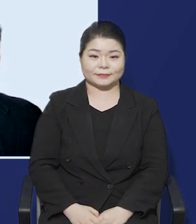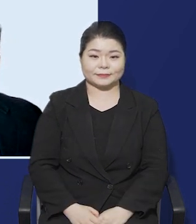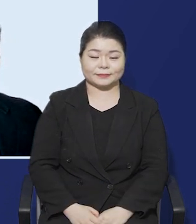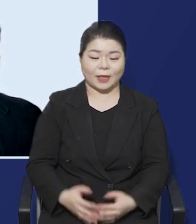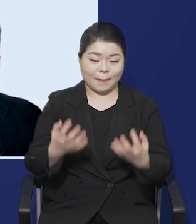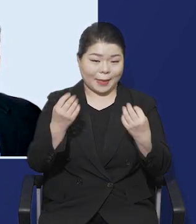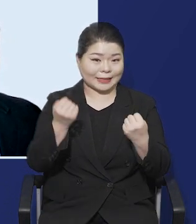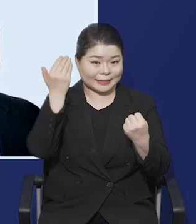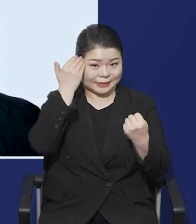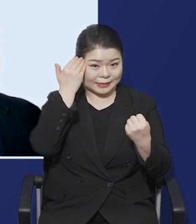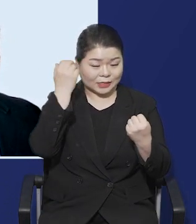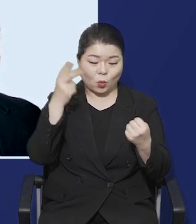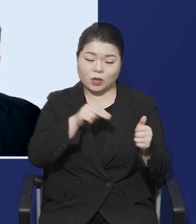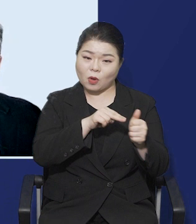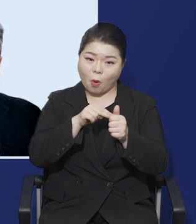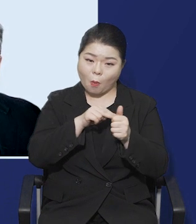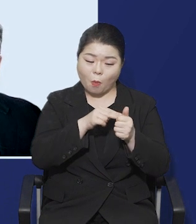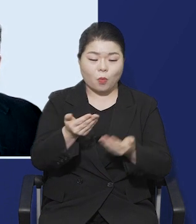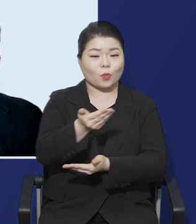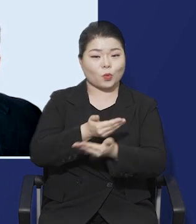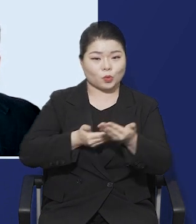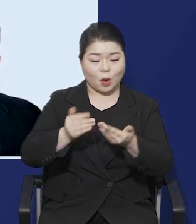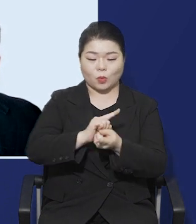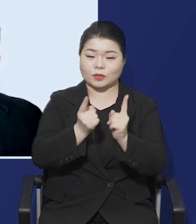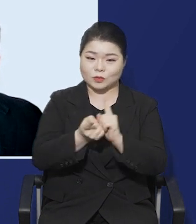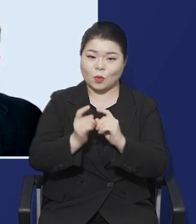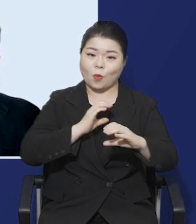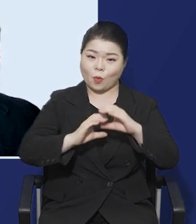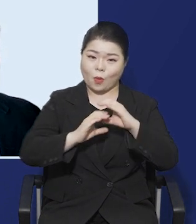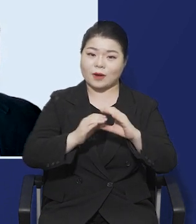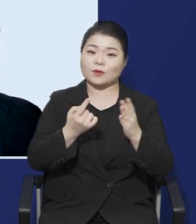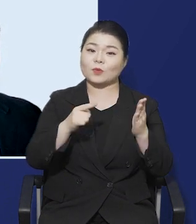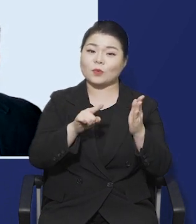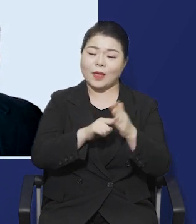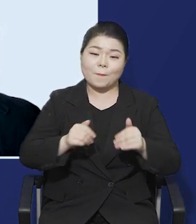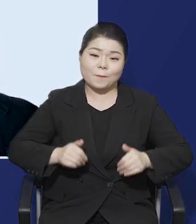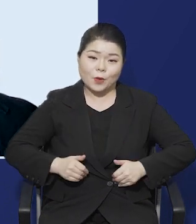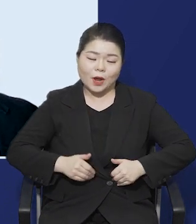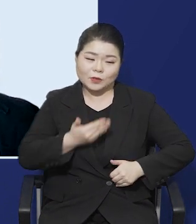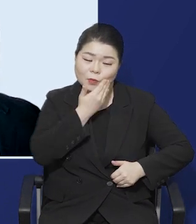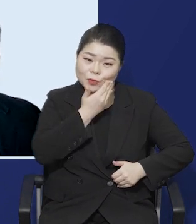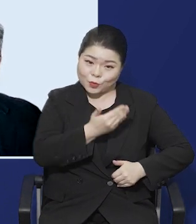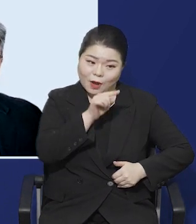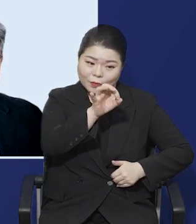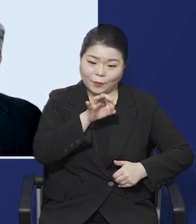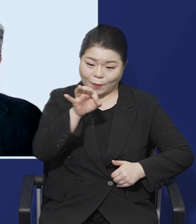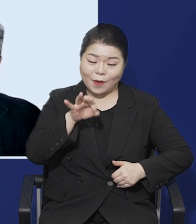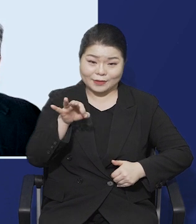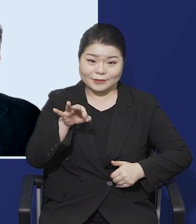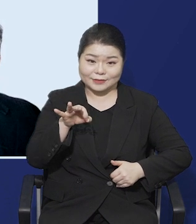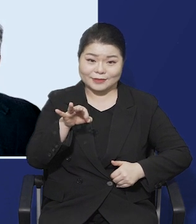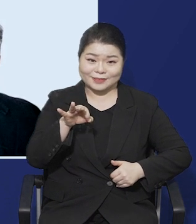많은 지식과 정보를 공유하고 상호 간의 커뮤니케이션을 위해 필요하는 핵심 요소로 현재 자리를